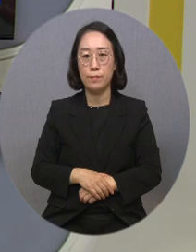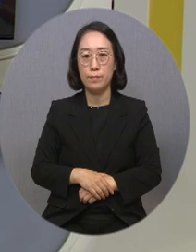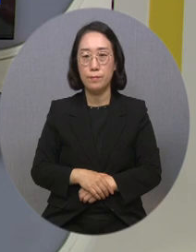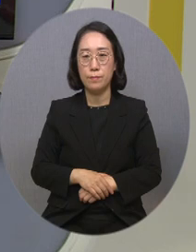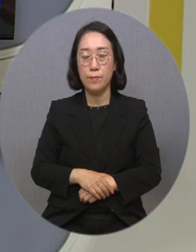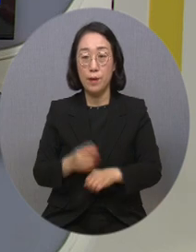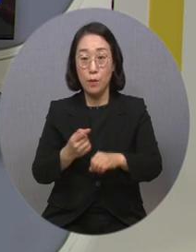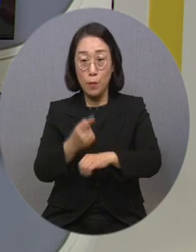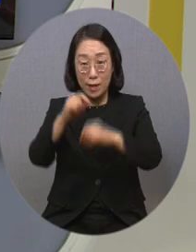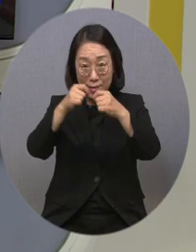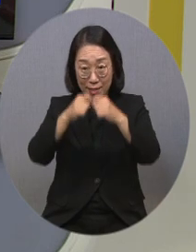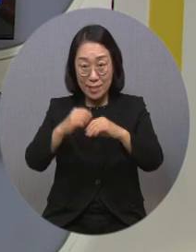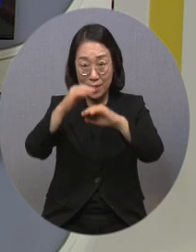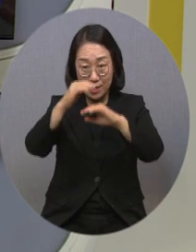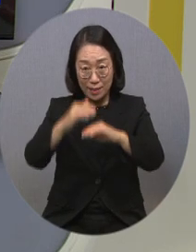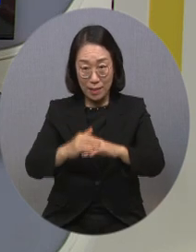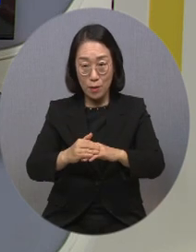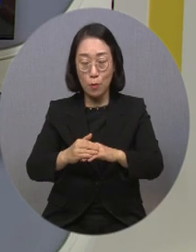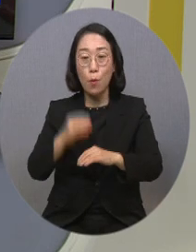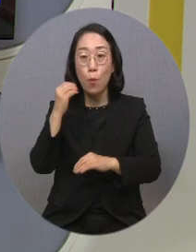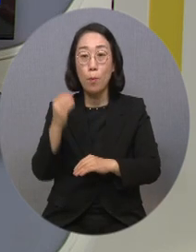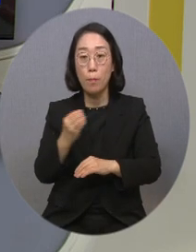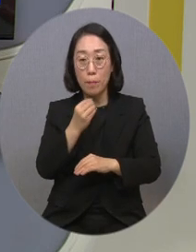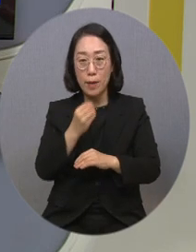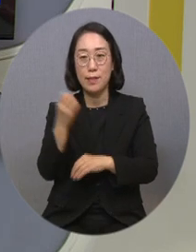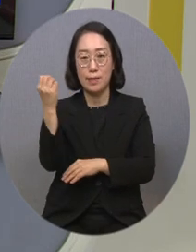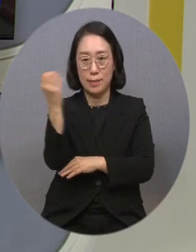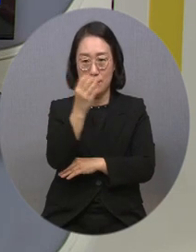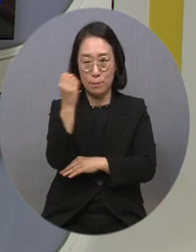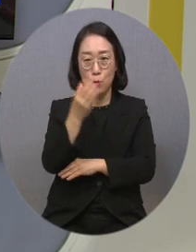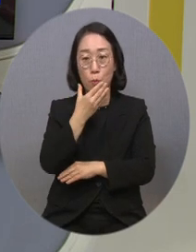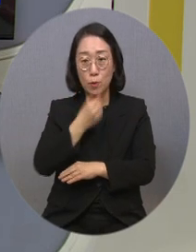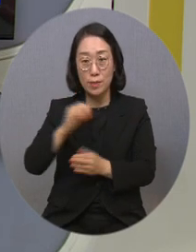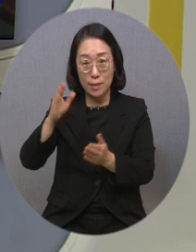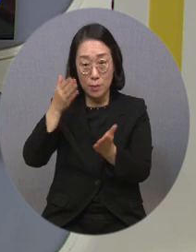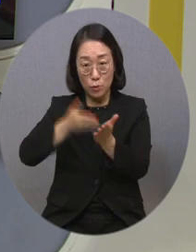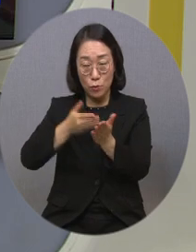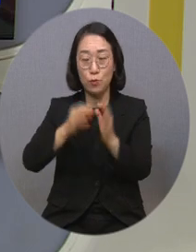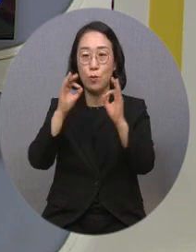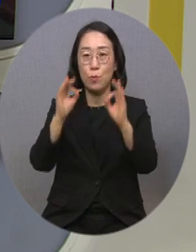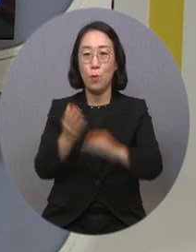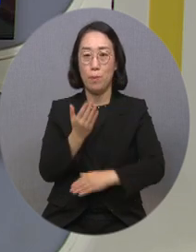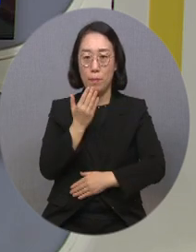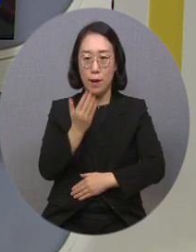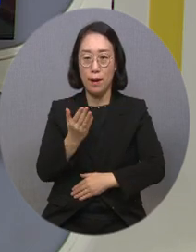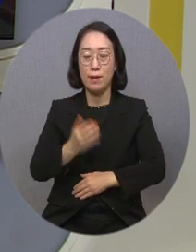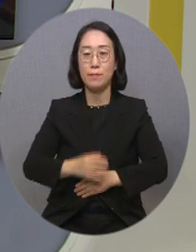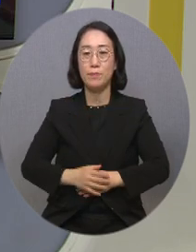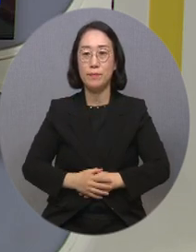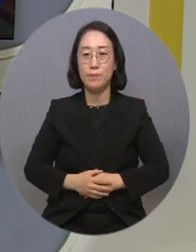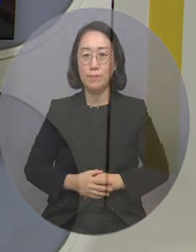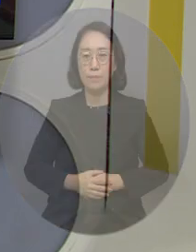이 밖에 자세한 사항은 웰페어 뉴스 홈페이지와 장애인신문, 복지TV 뉴스를 통해 확인할 수 있습니다.